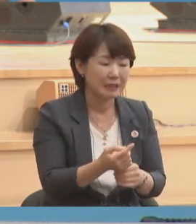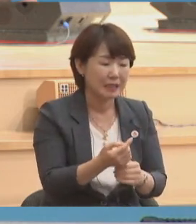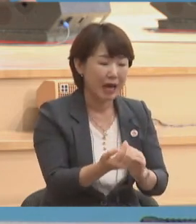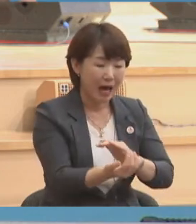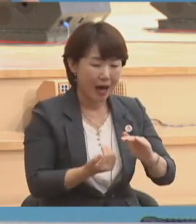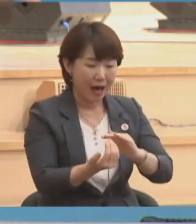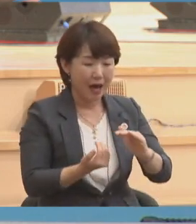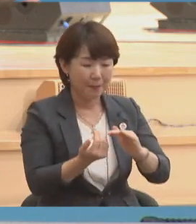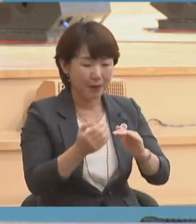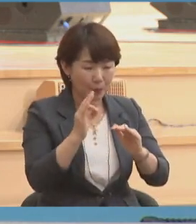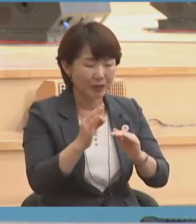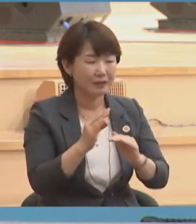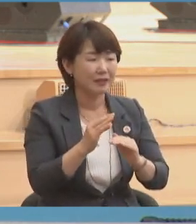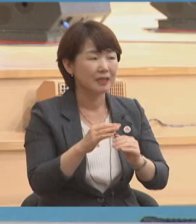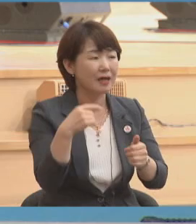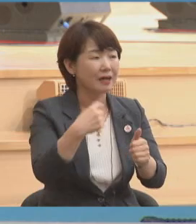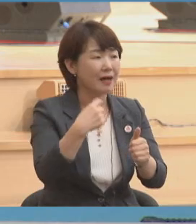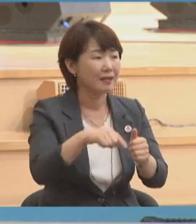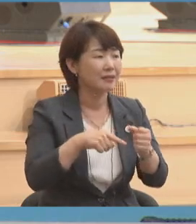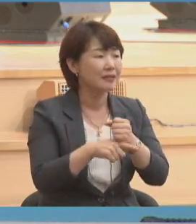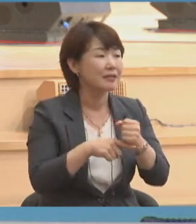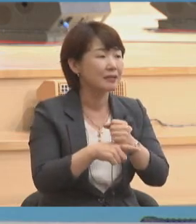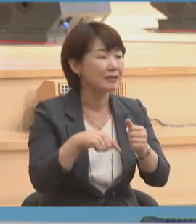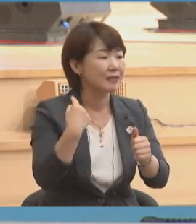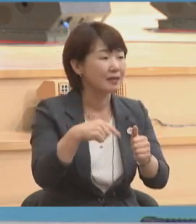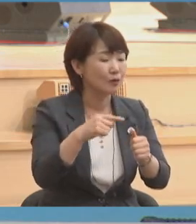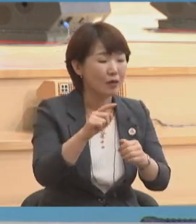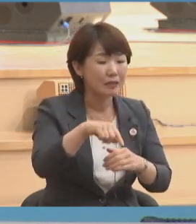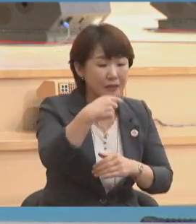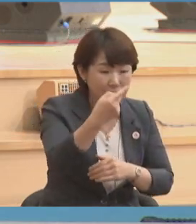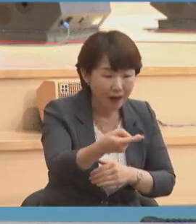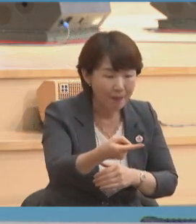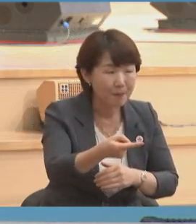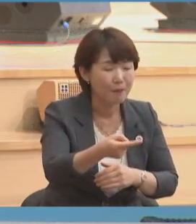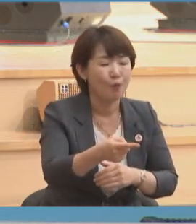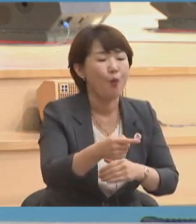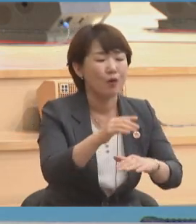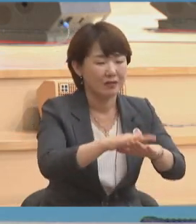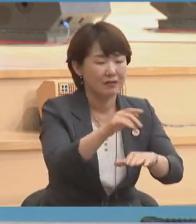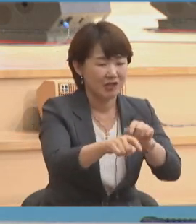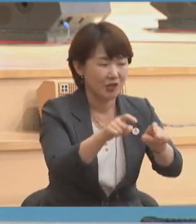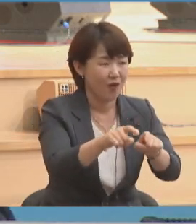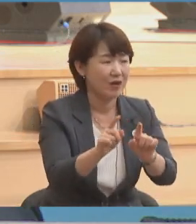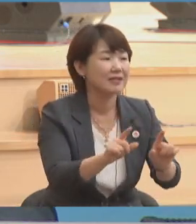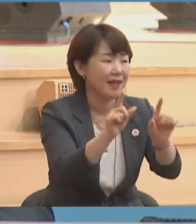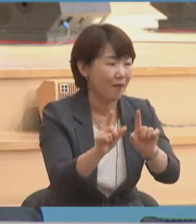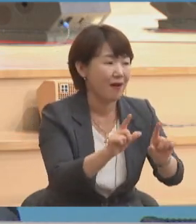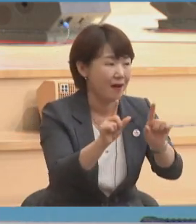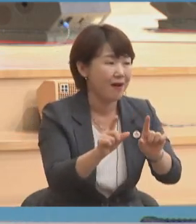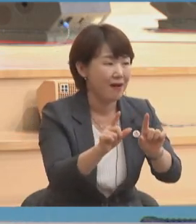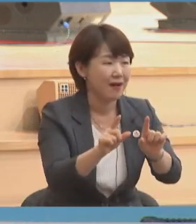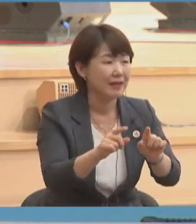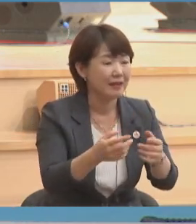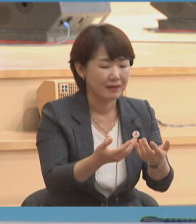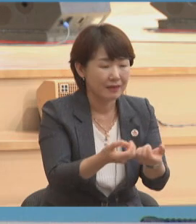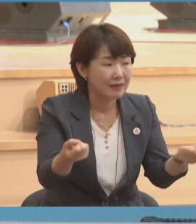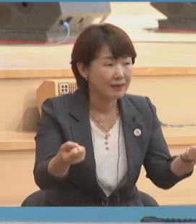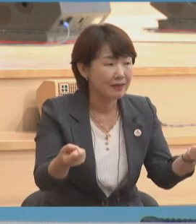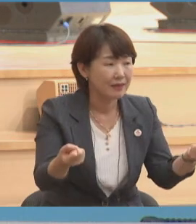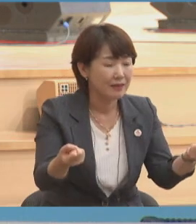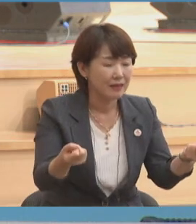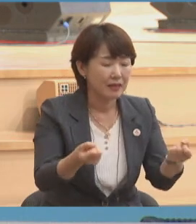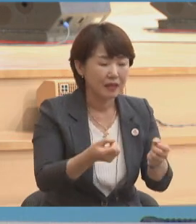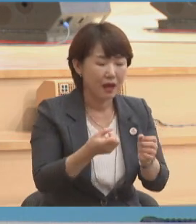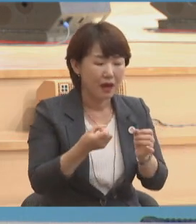대부분. 그리고 후반부는 실천편, 생활편이죠. 에베소서도 다르지 않아요.